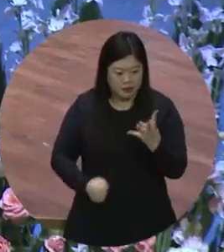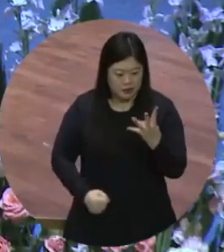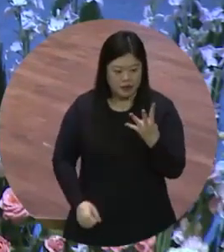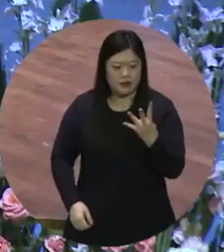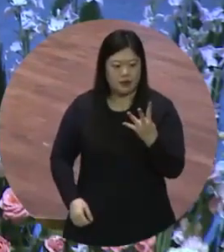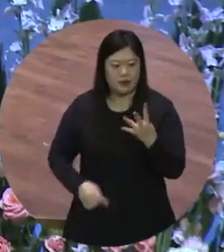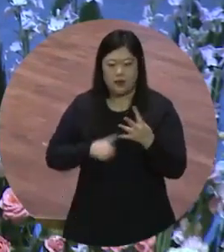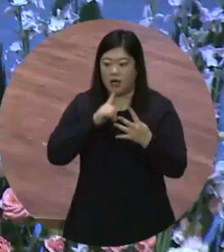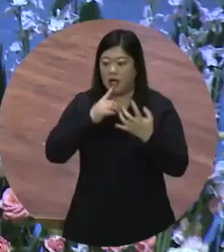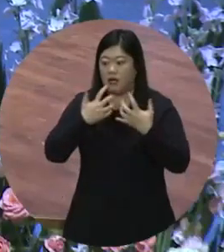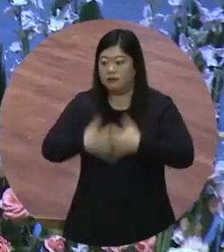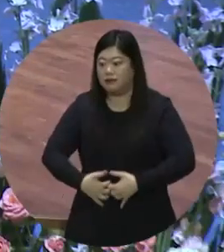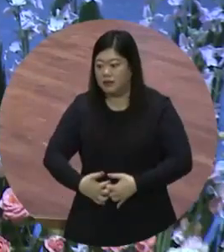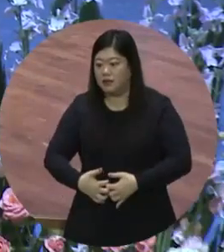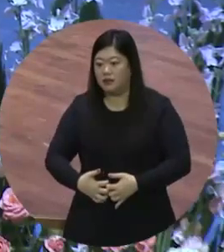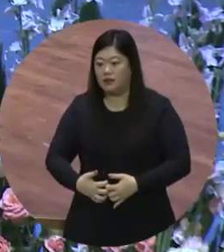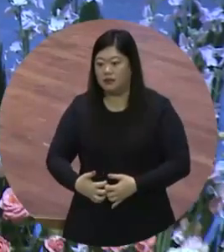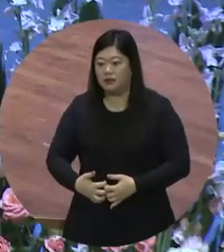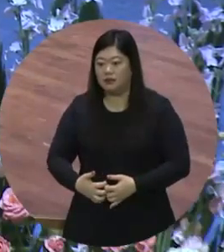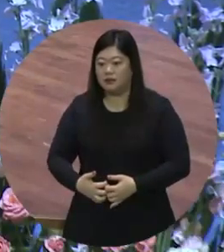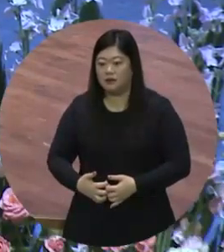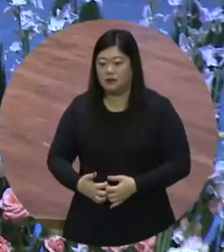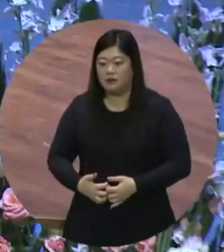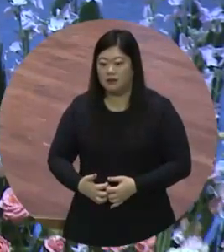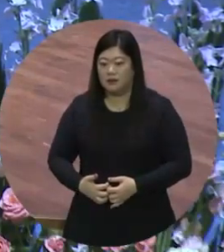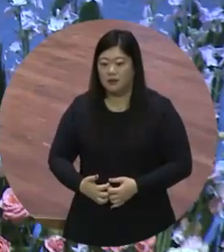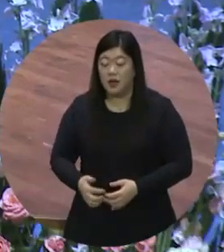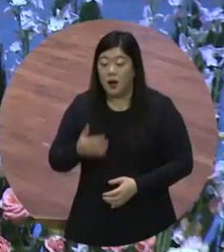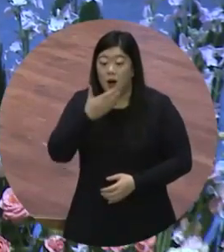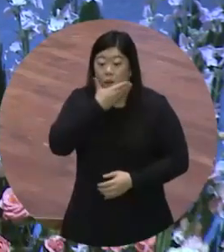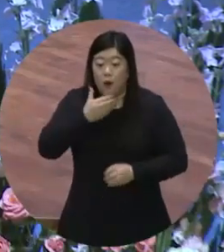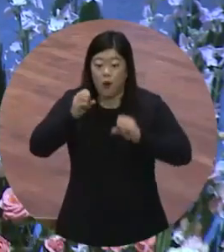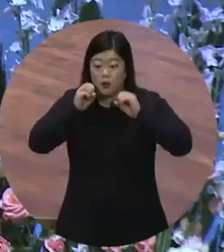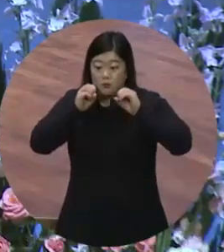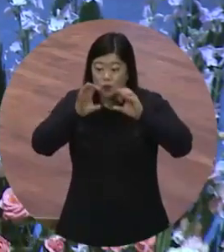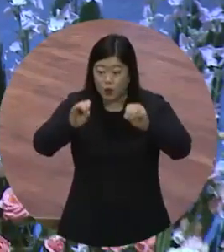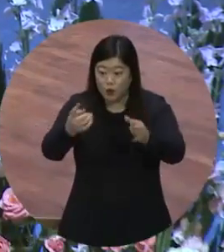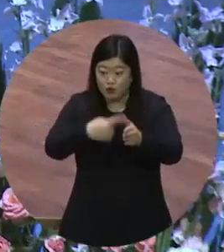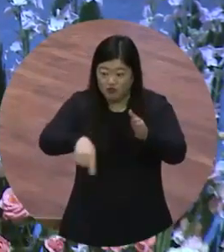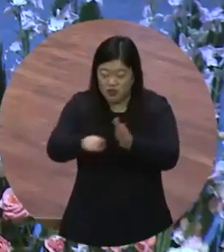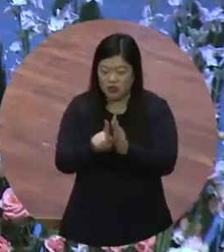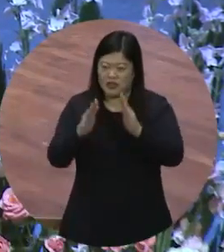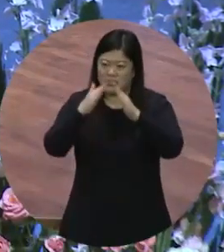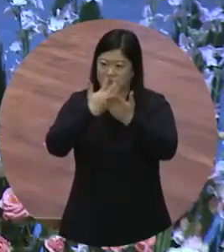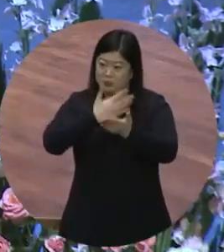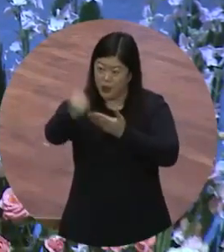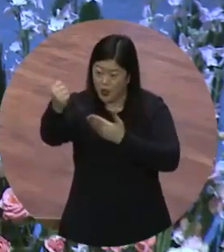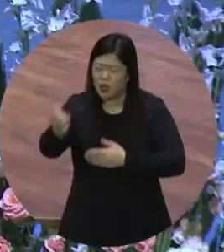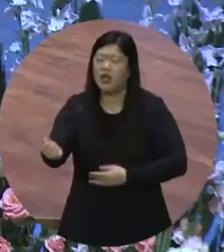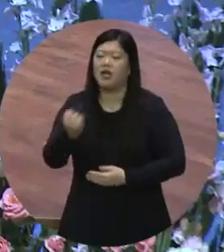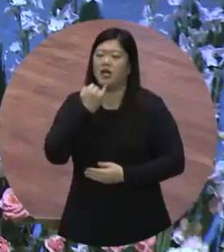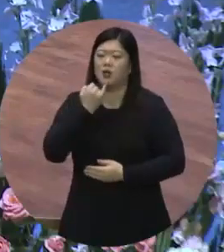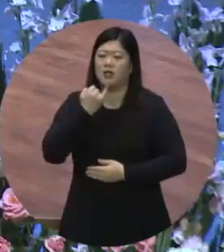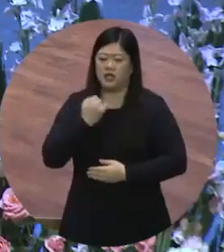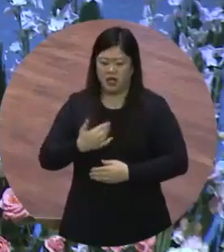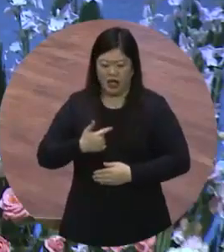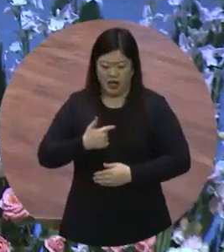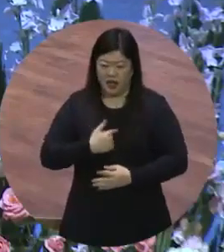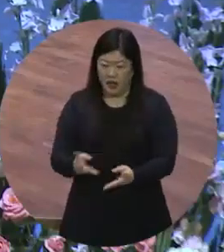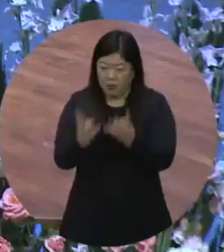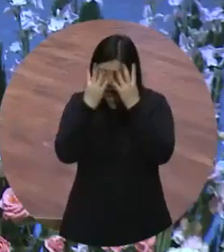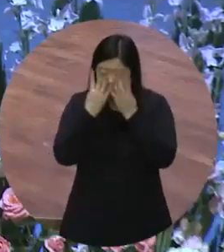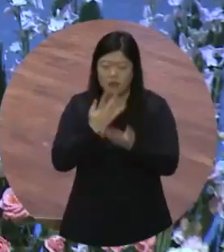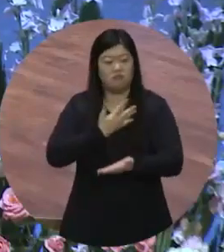무슨 말입니까? 복음 확산을 시켜 나가는 미션을 감당할 때